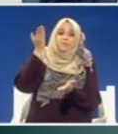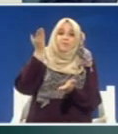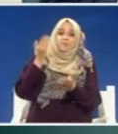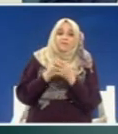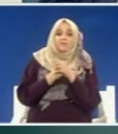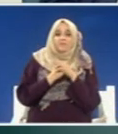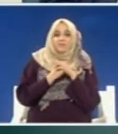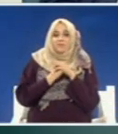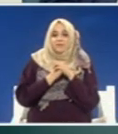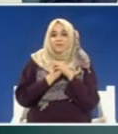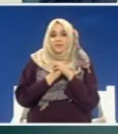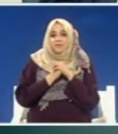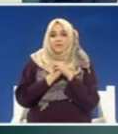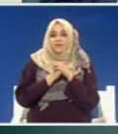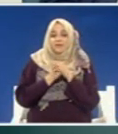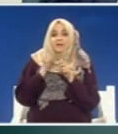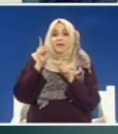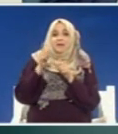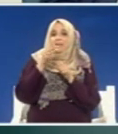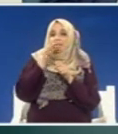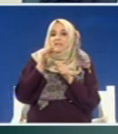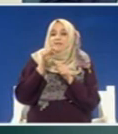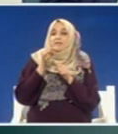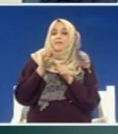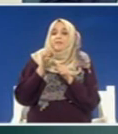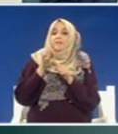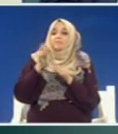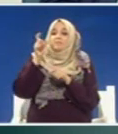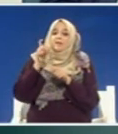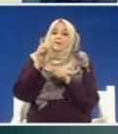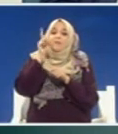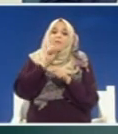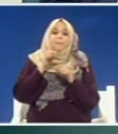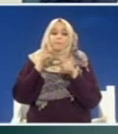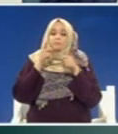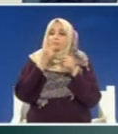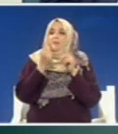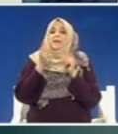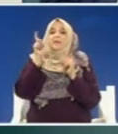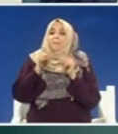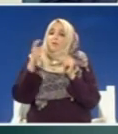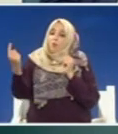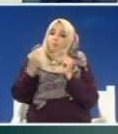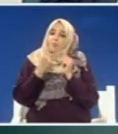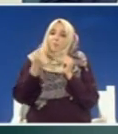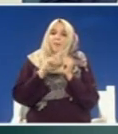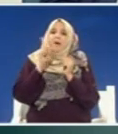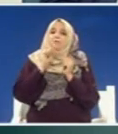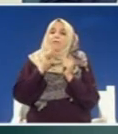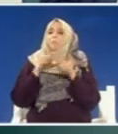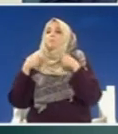قدرها وشأنها وجعلها مقصودة وليست قاصدة، هذا من